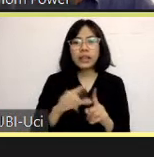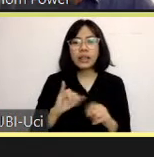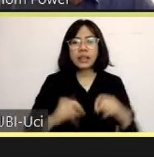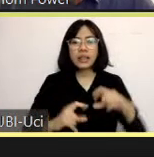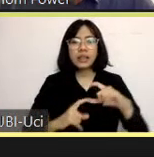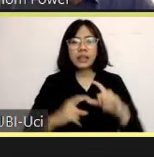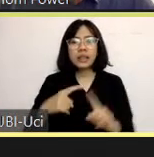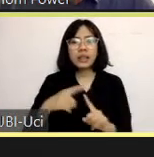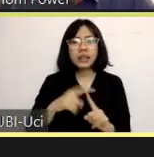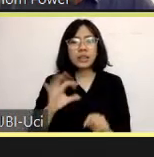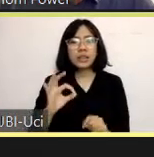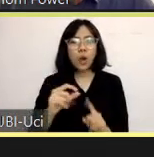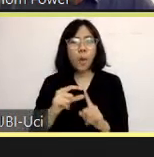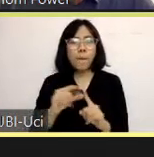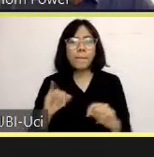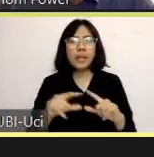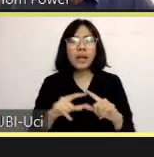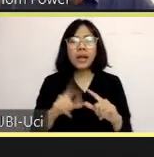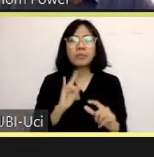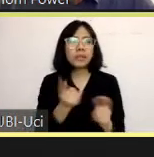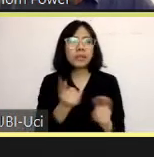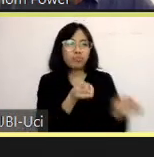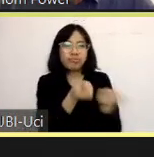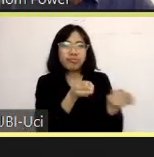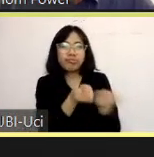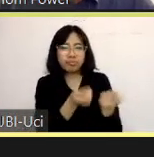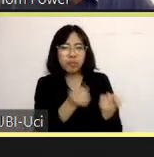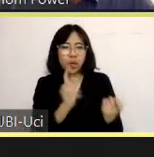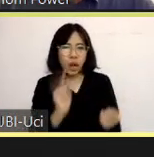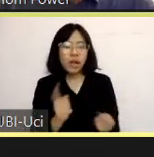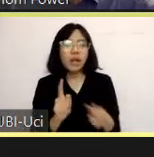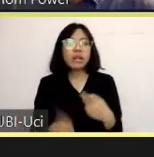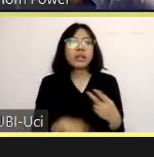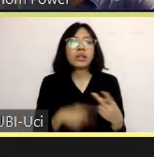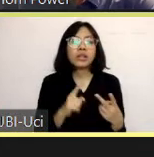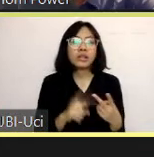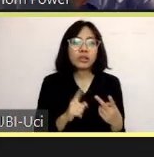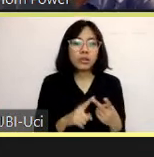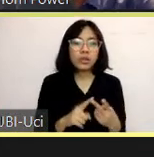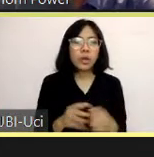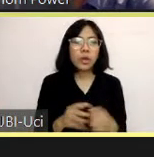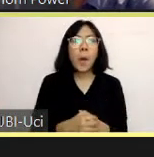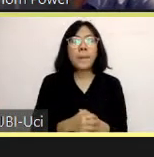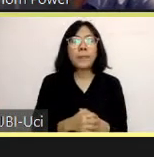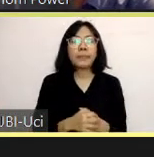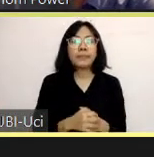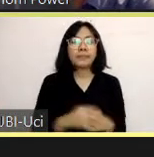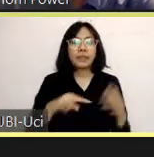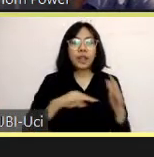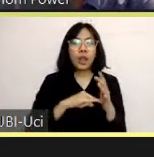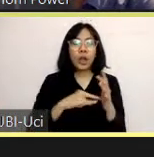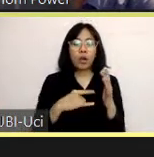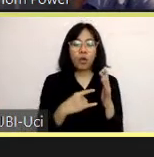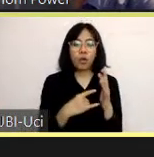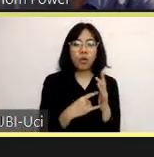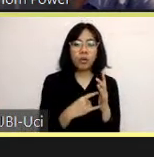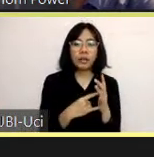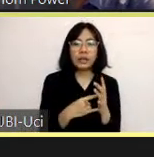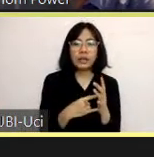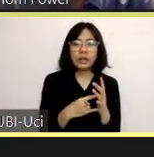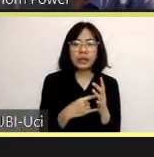yang kedua, demokrasi digital direpresi oleh tiga bentuk represi tadi,